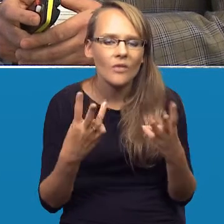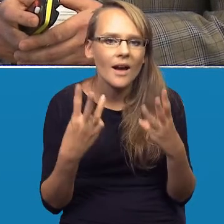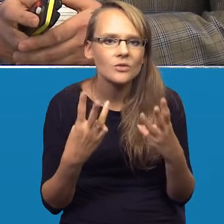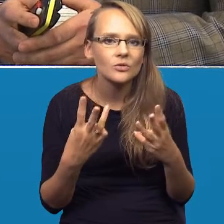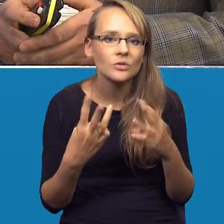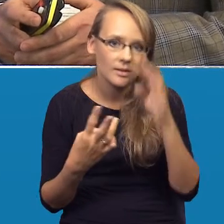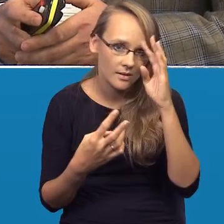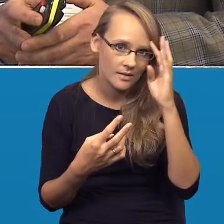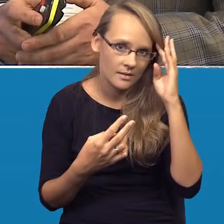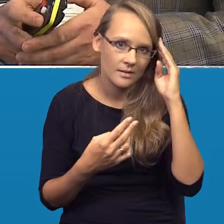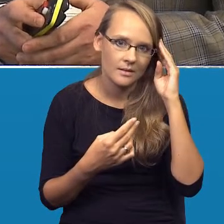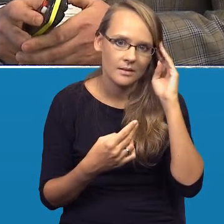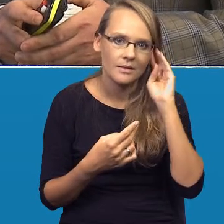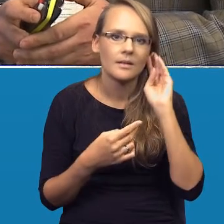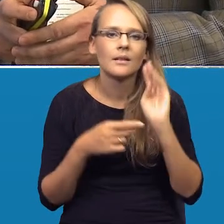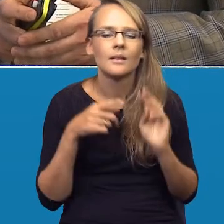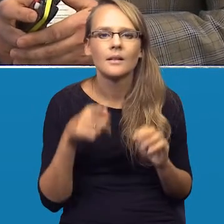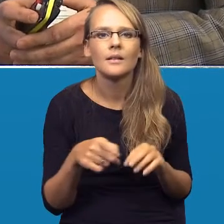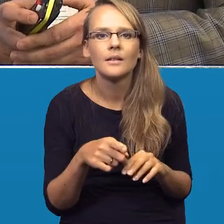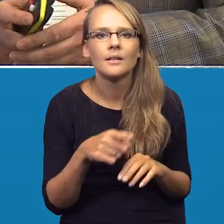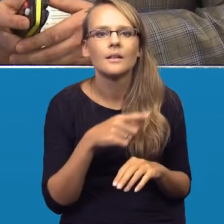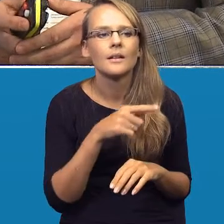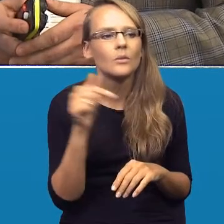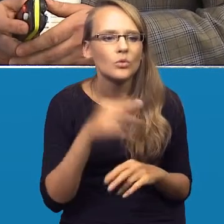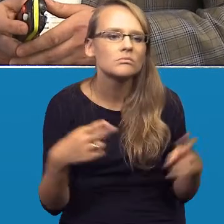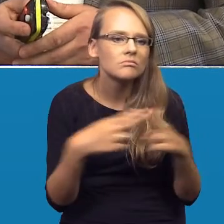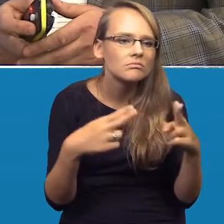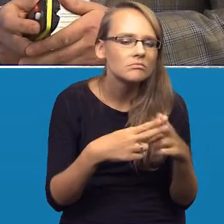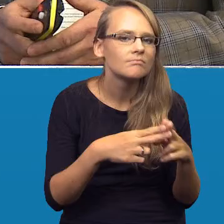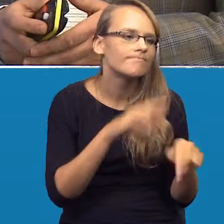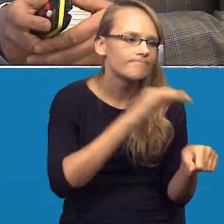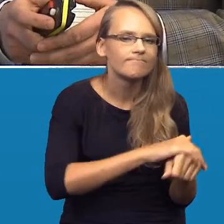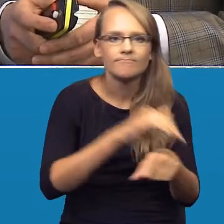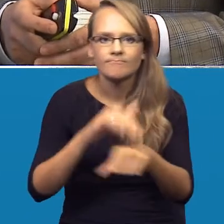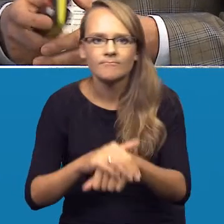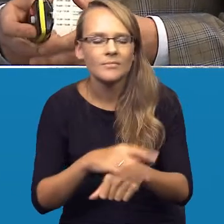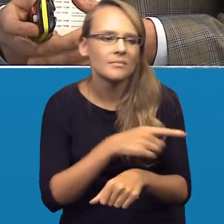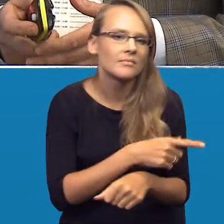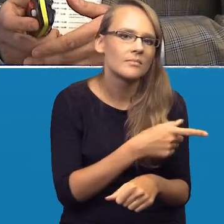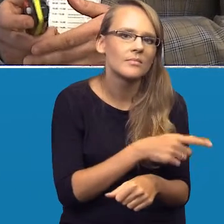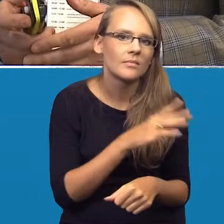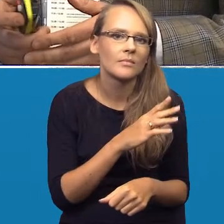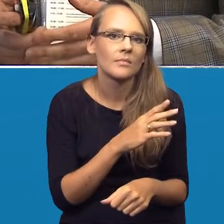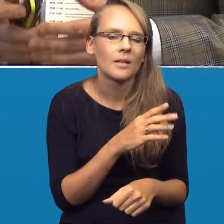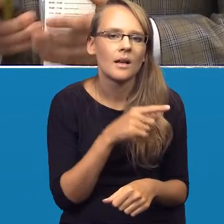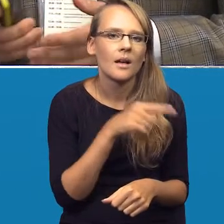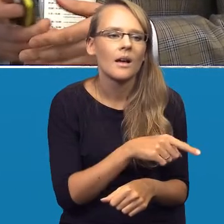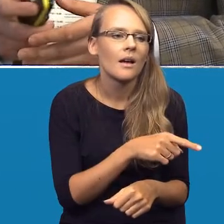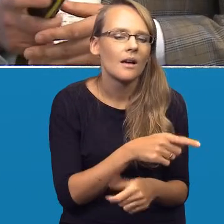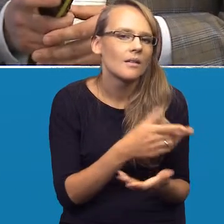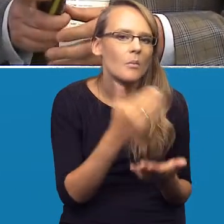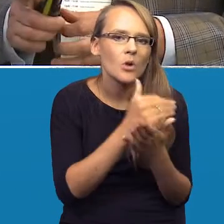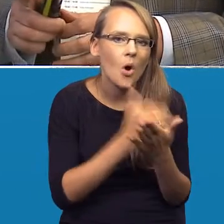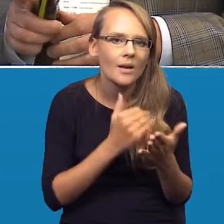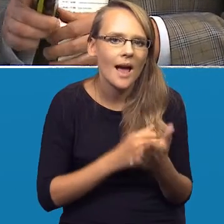że też jest jakby wpisany w strategię ten kompromis. No, programy ramowe są charakterystyczne i dotyczą